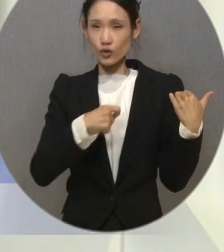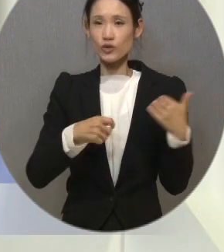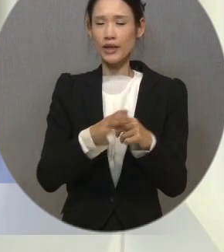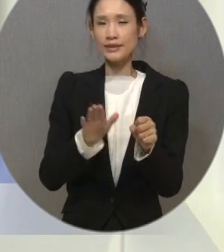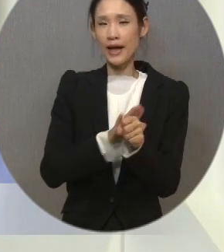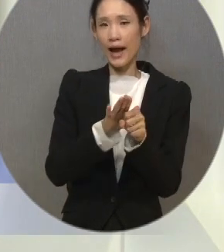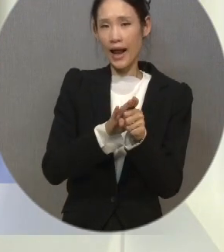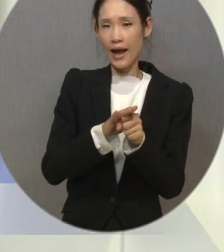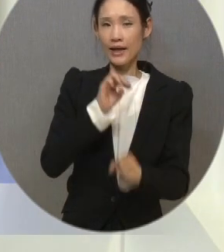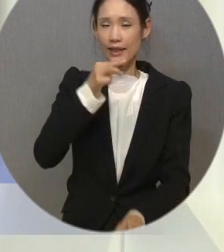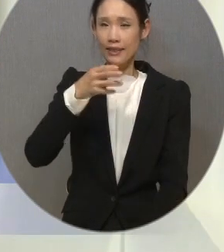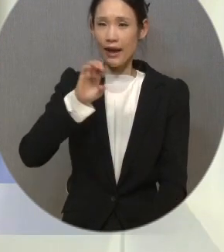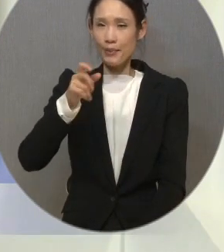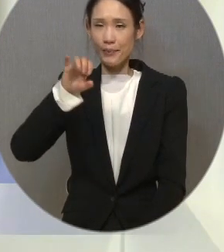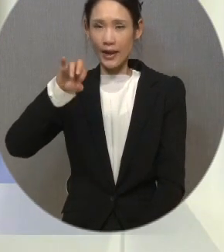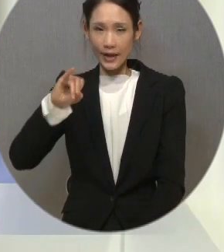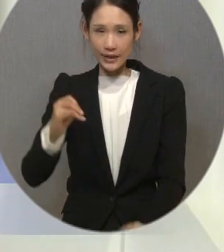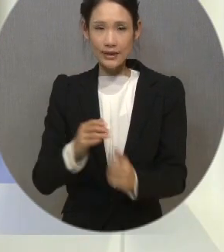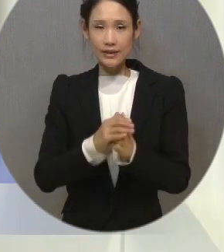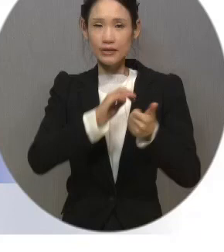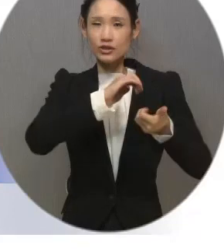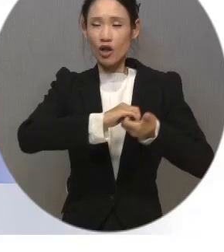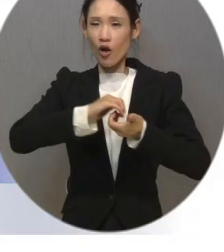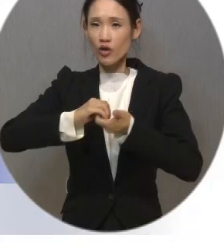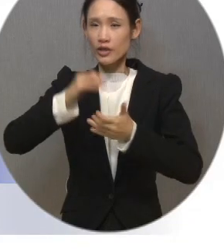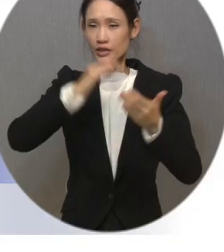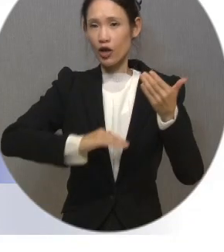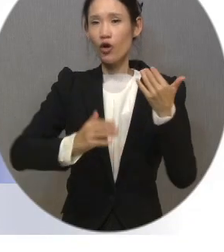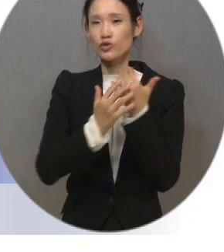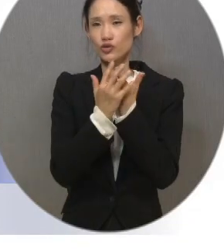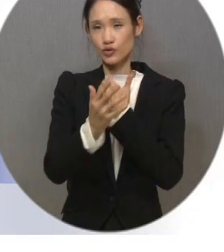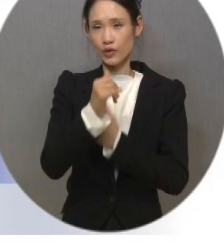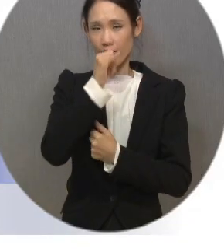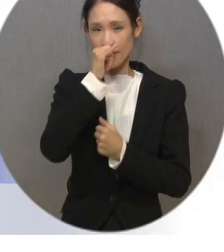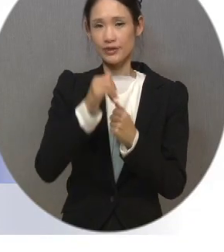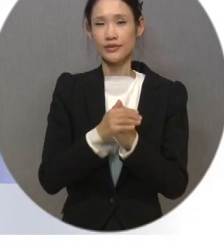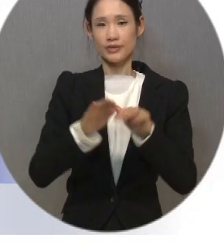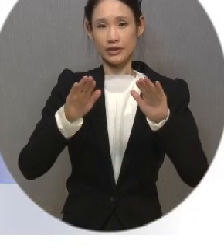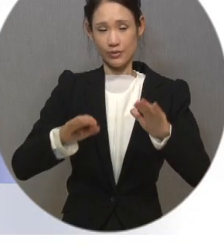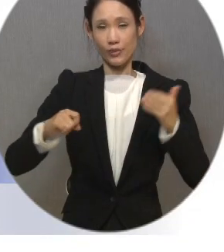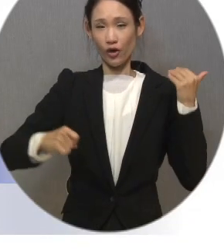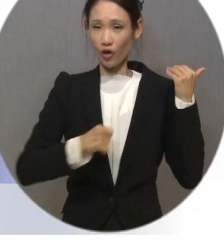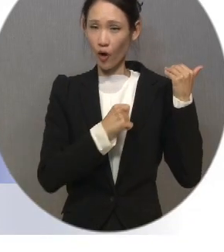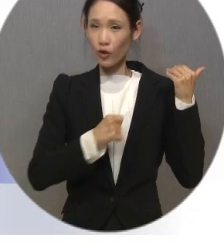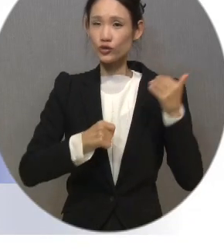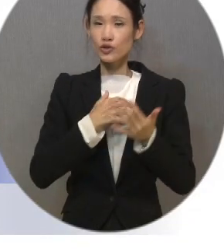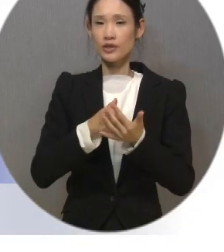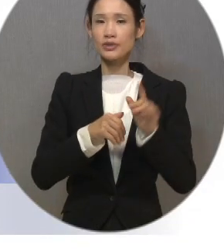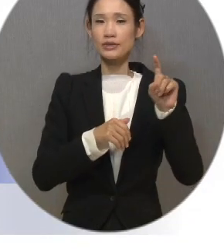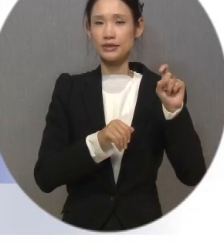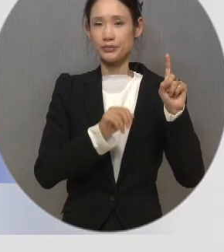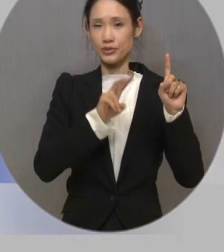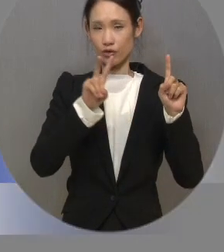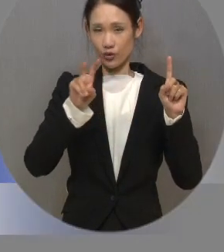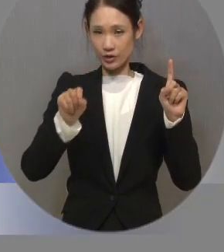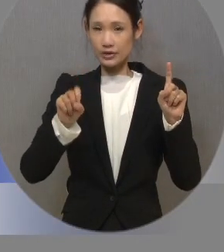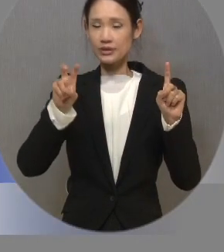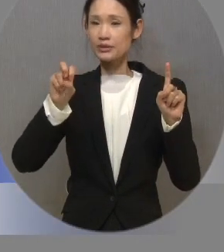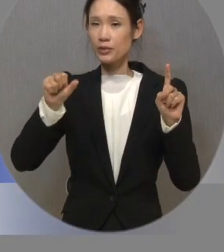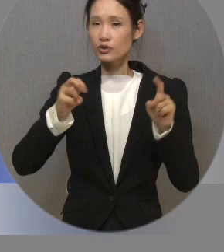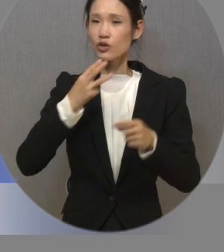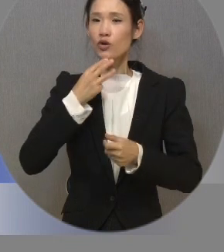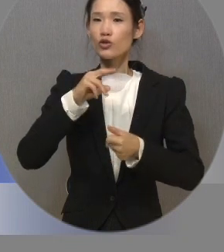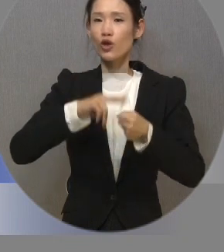클라리넷 상이 주회를 엽니다 이번 정기연주회는 오는 11월 25일 서울 여의도에